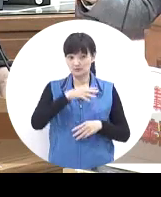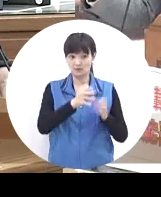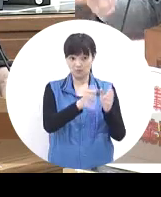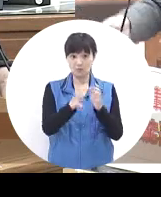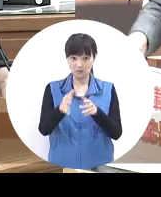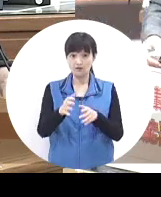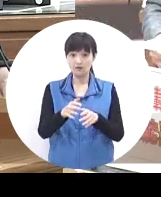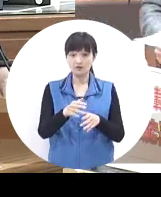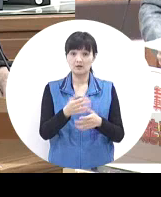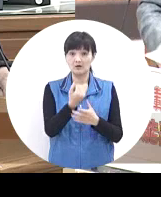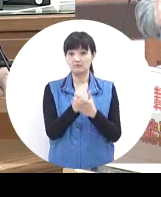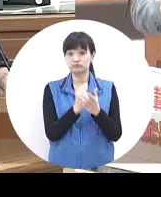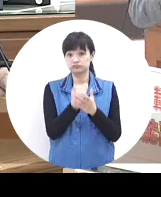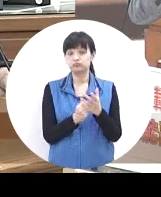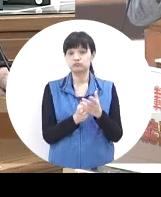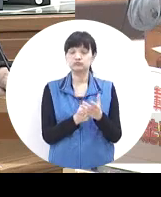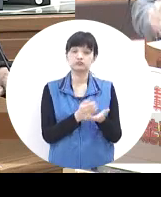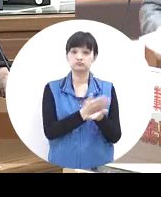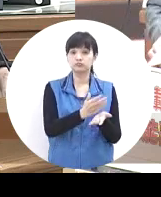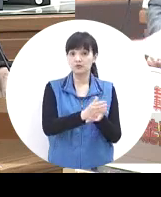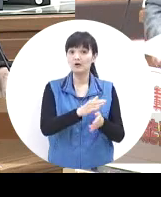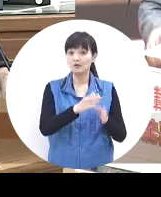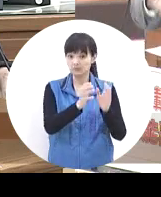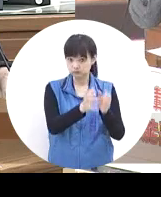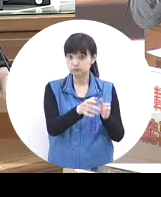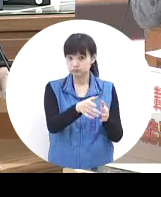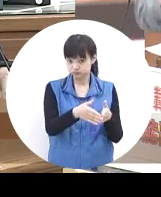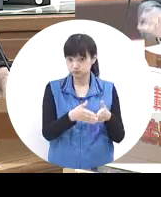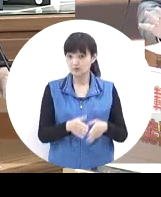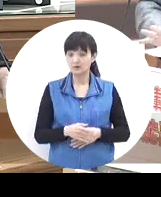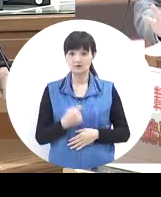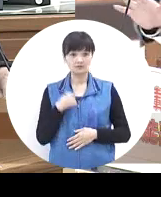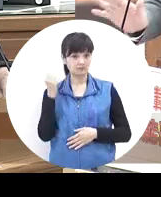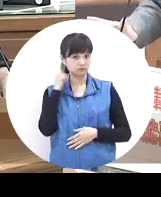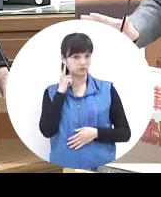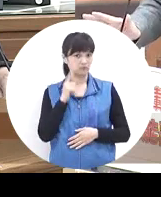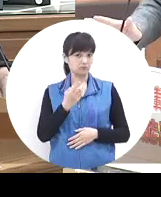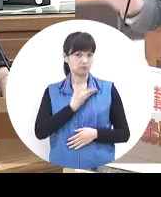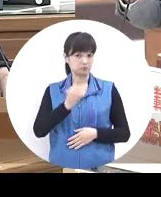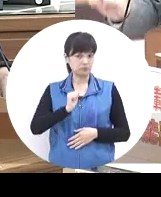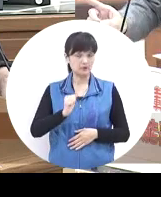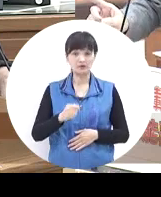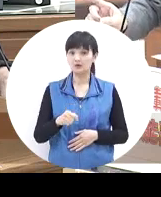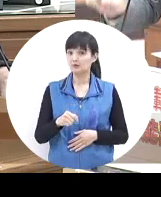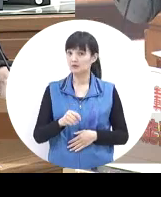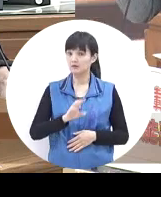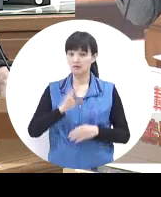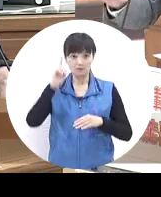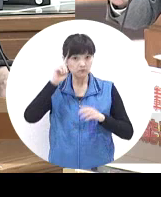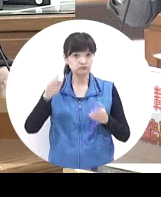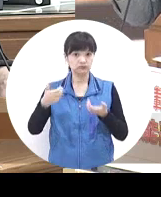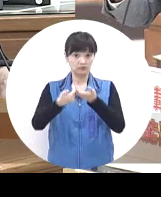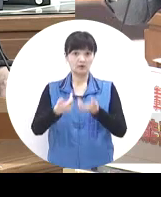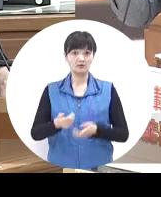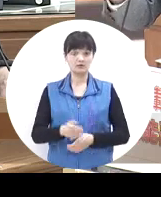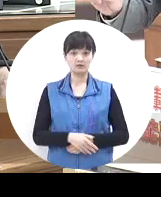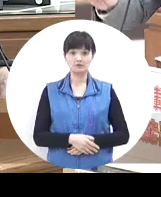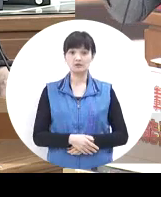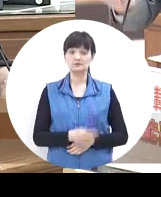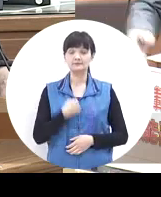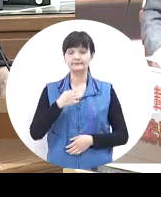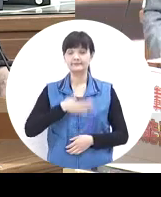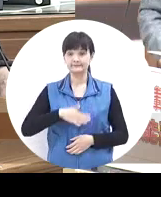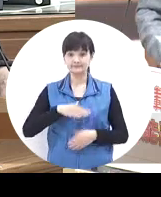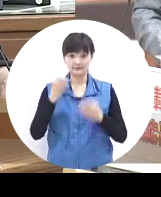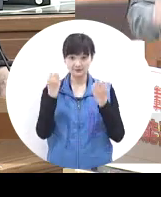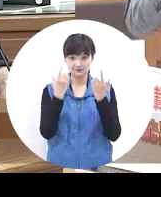那其实我也跟这个专委讲，你回去要跟你们局长讲，我身为在地的议员，我反对。我当然知道说要来解决台北新北市水